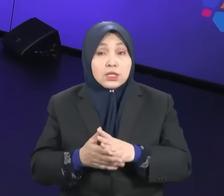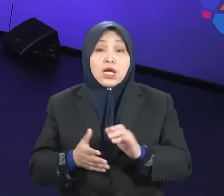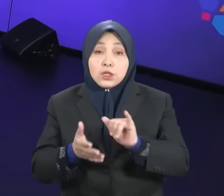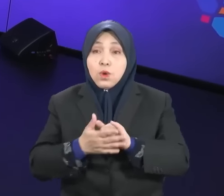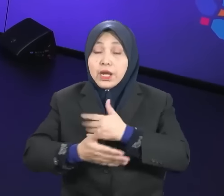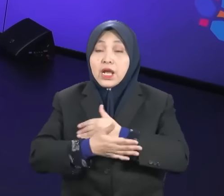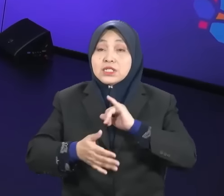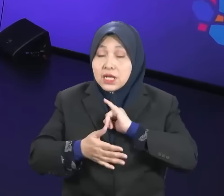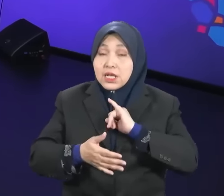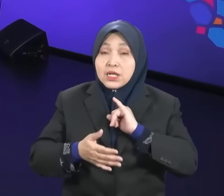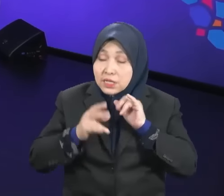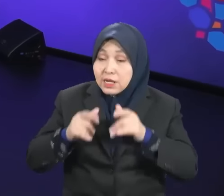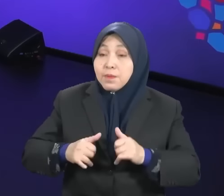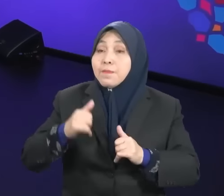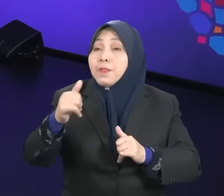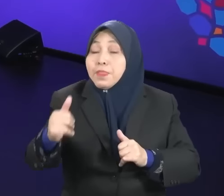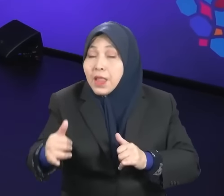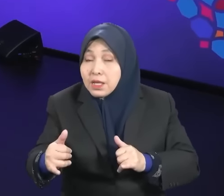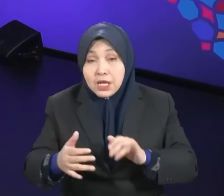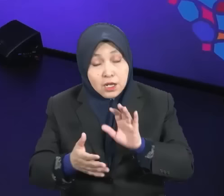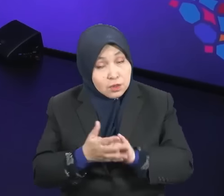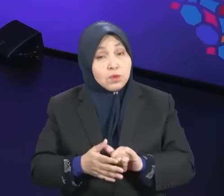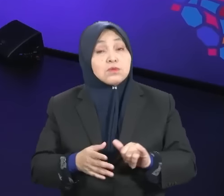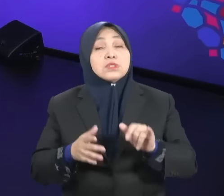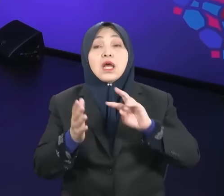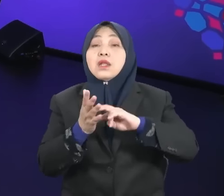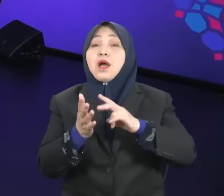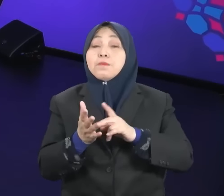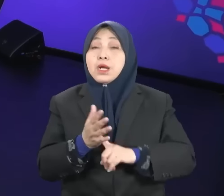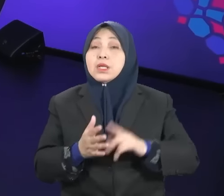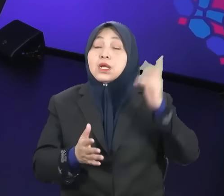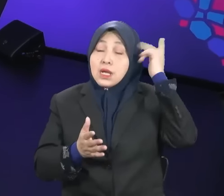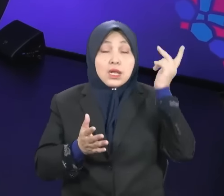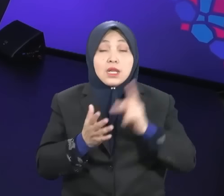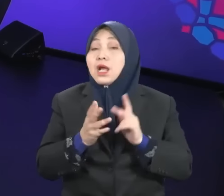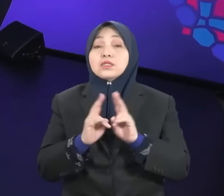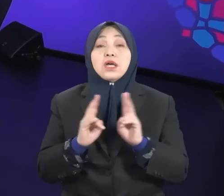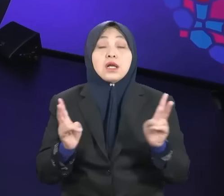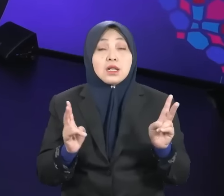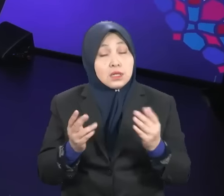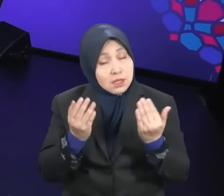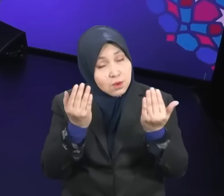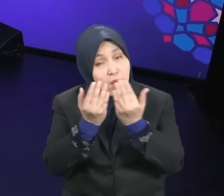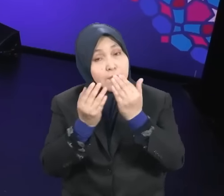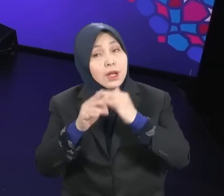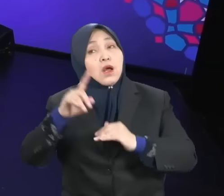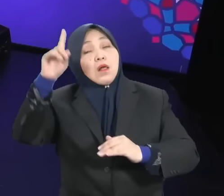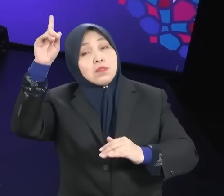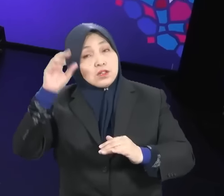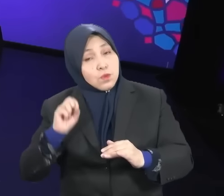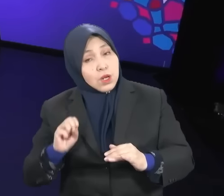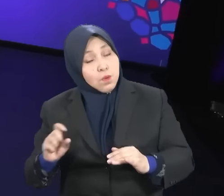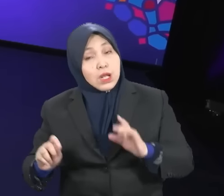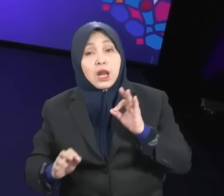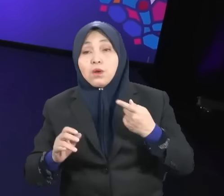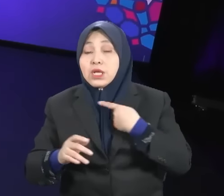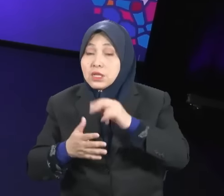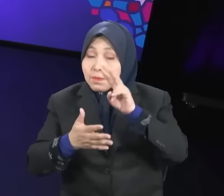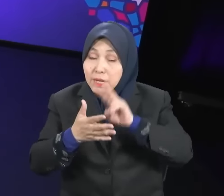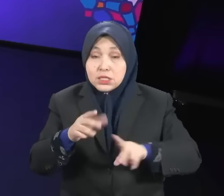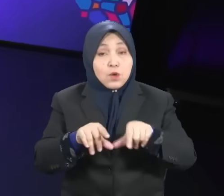kita bagikan jadi itu lambang apa dia kenal sangat betul dan kita doakan pada Allah Subhanahu Wa Ta'ala kalau kita baca